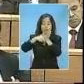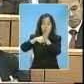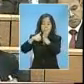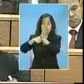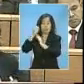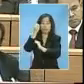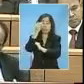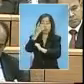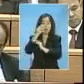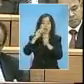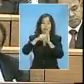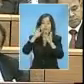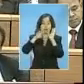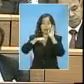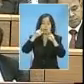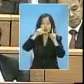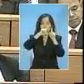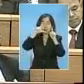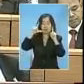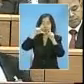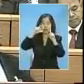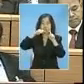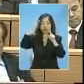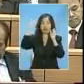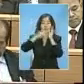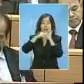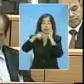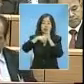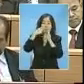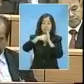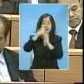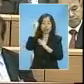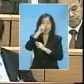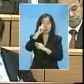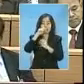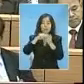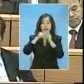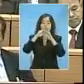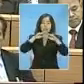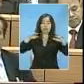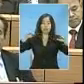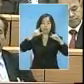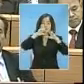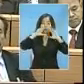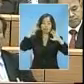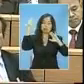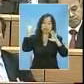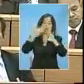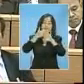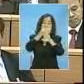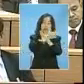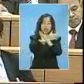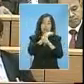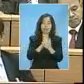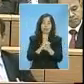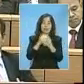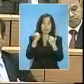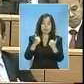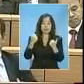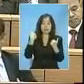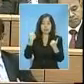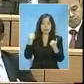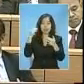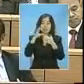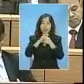มากถึง 1กว่าล้านล้านบาทนั้นก็เป็นผลพวงจากความผิดพลาดของรัฐบาลในอดีตนะครับที่ได้มีการ